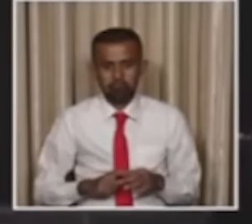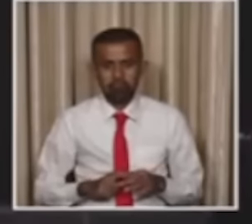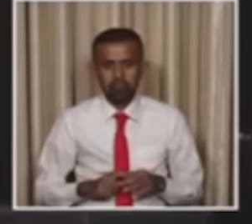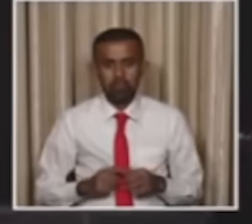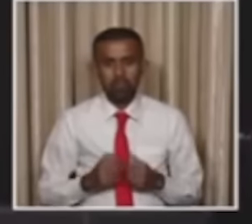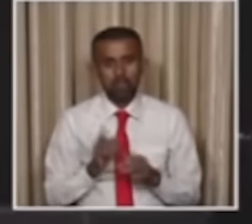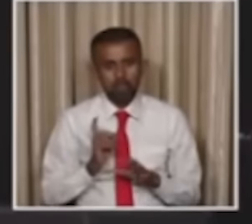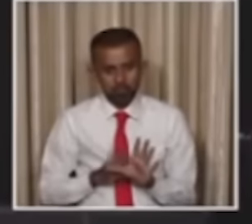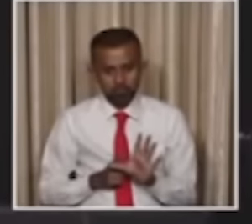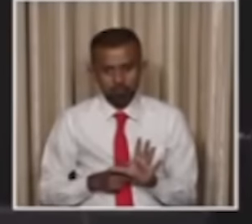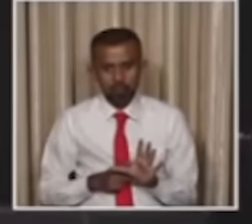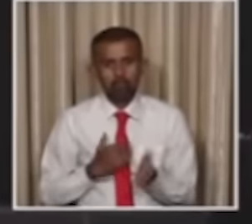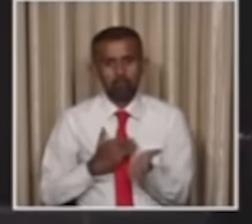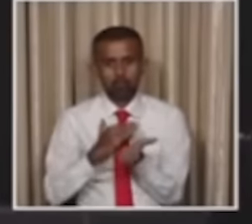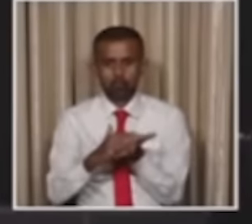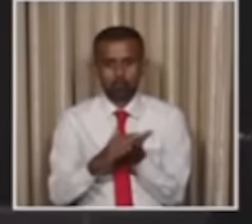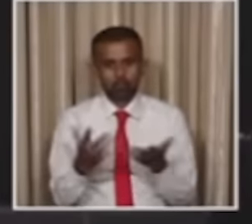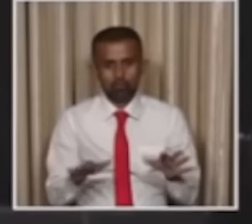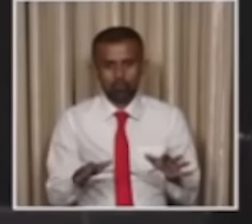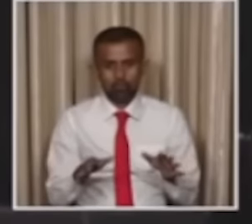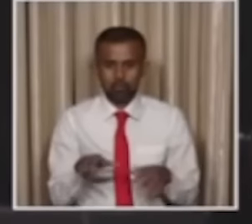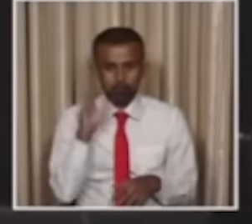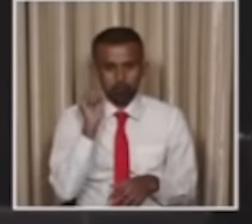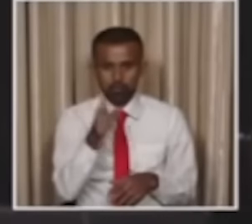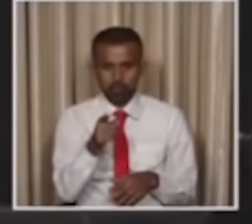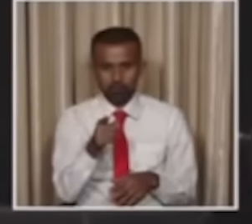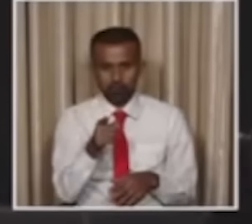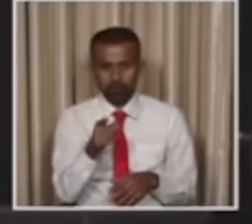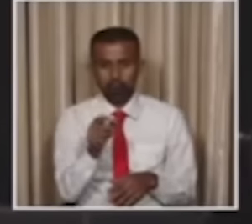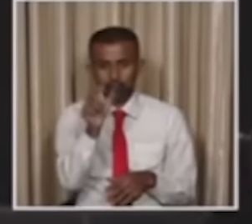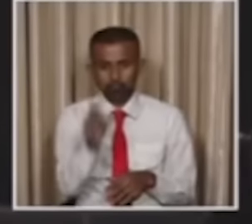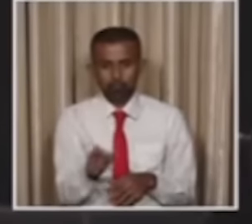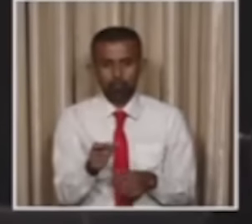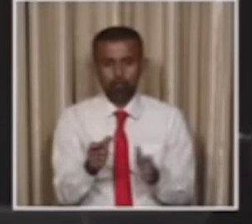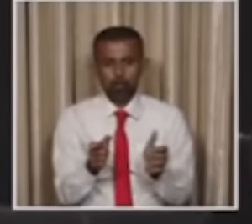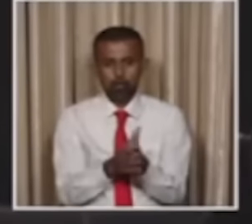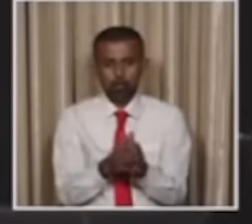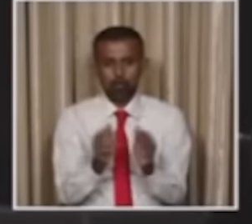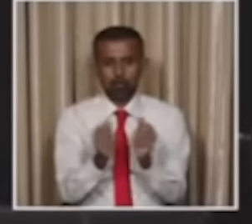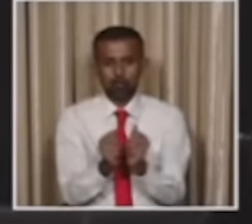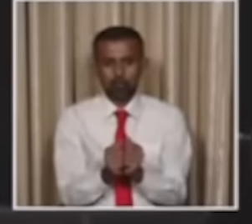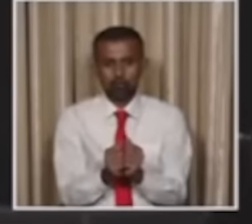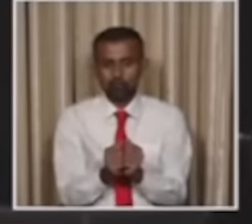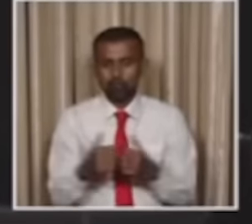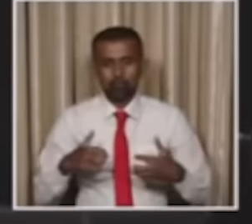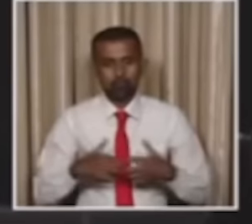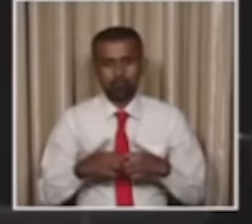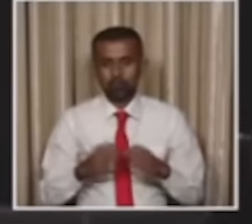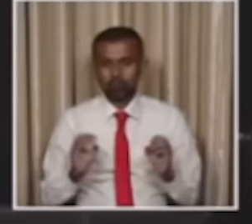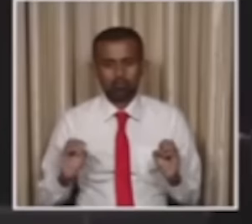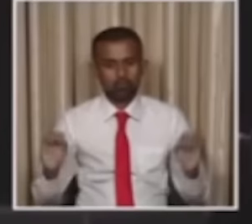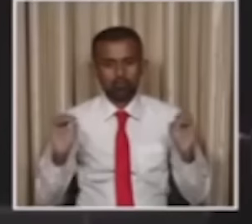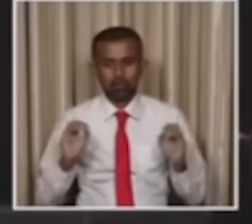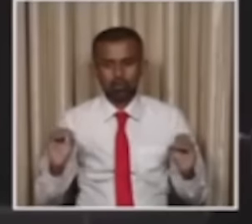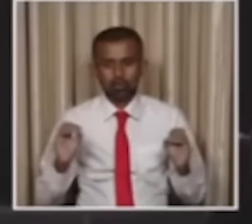හැම වෙලාවෙම මම එතුමා වෙනුවෙන් පෙනී හිටලා තියෙනවා. ඔබතුමා ඒක පිළිගන්නවා. ඒ නිසා ඔබතුමා මේ කාර්ක සභාවේ කරන කාර්යභාරය පිළිබඳ කිසි ගැටලුවක් නැහැ.